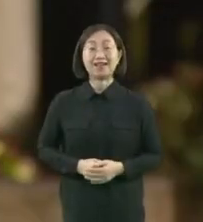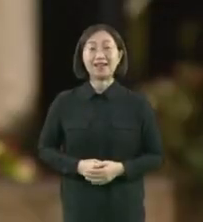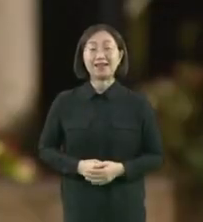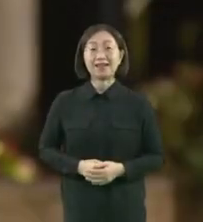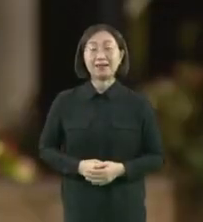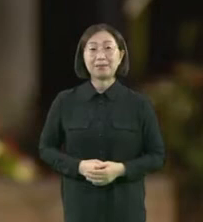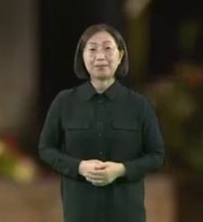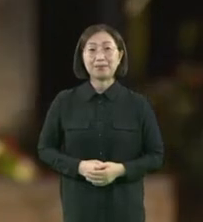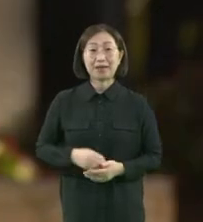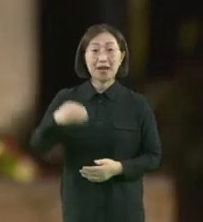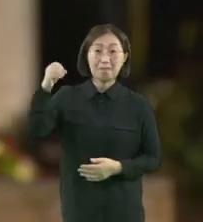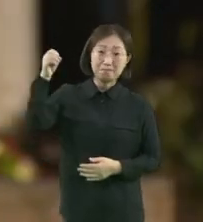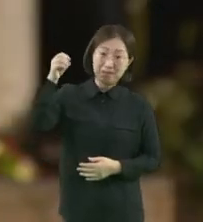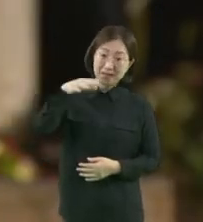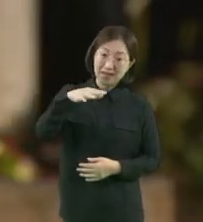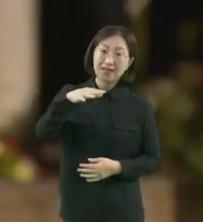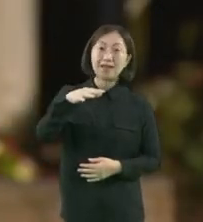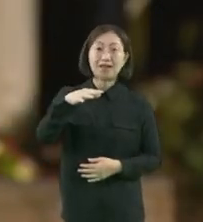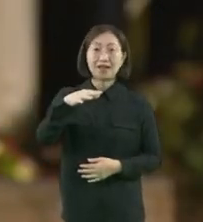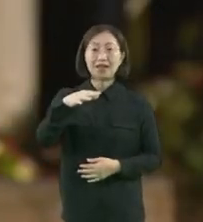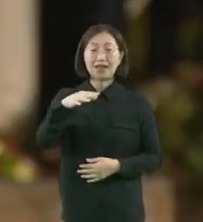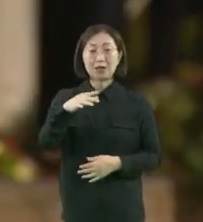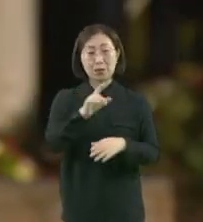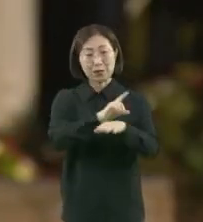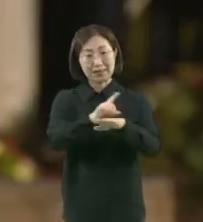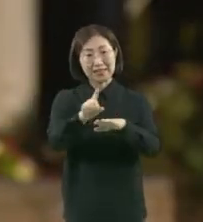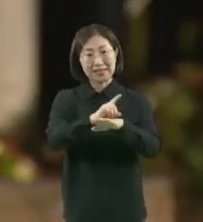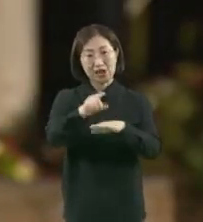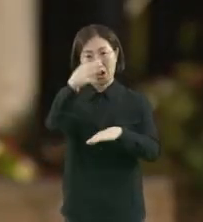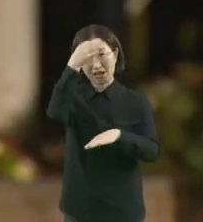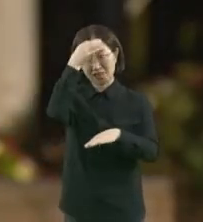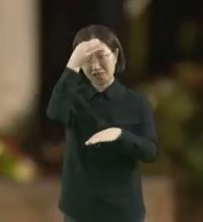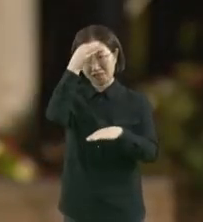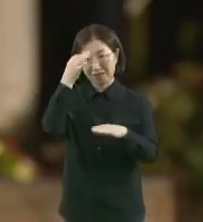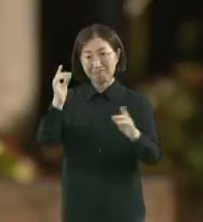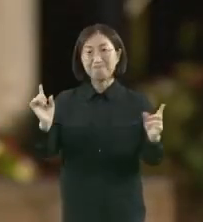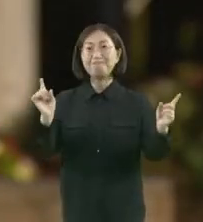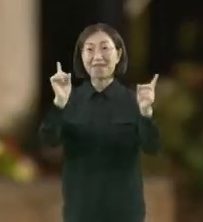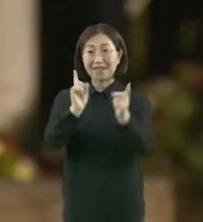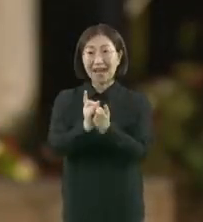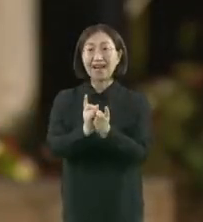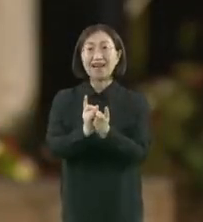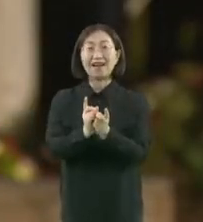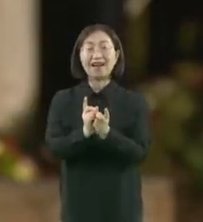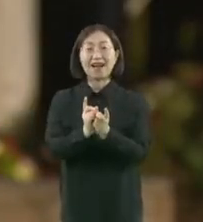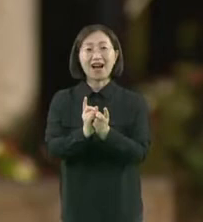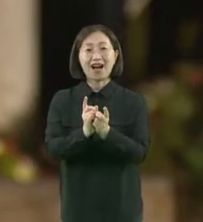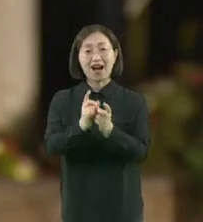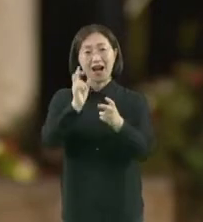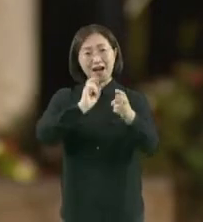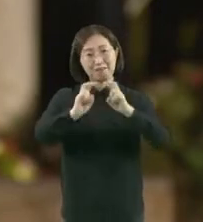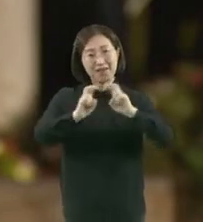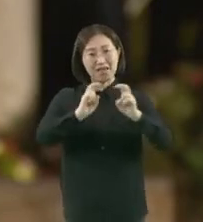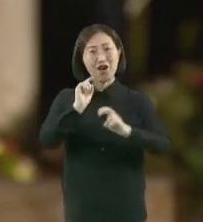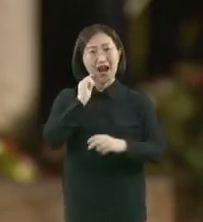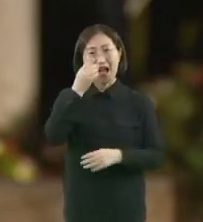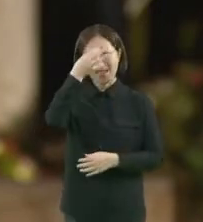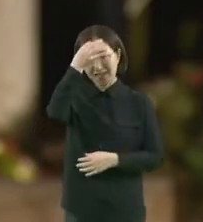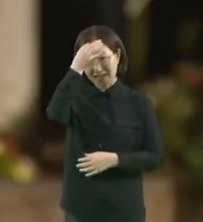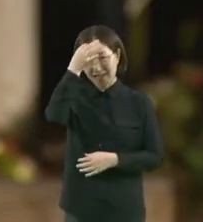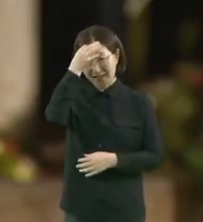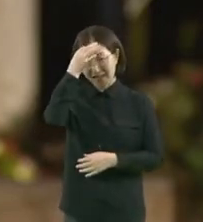우선 빛과 그리고 디지털 기술이 만나서 미디어 아트의 새로운